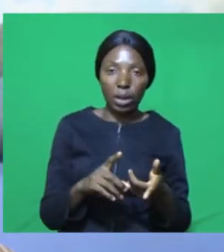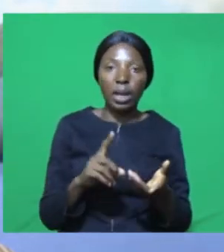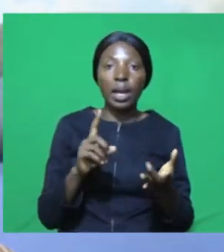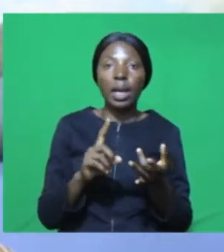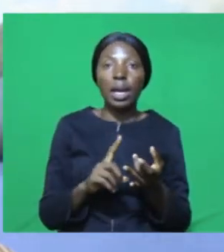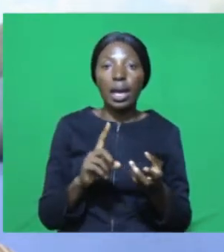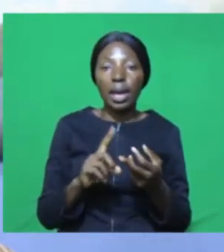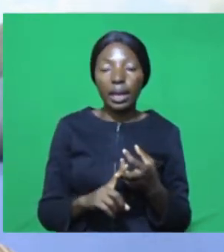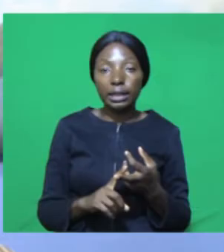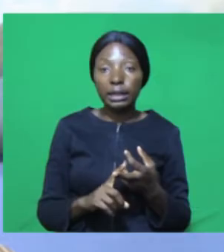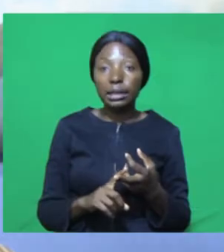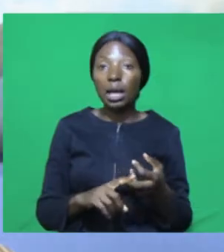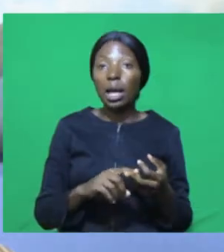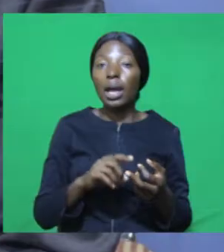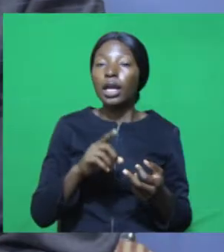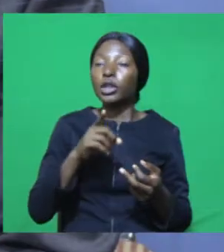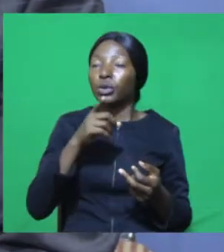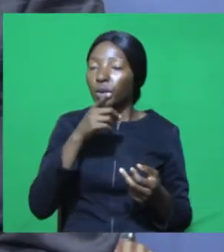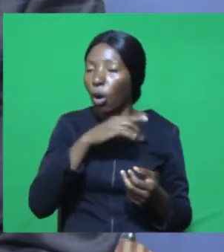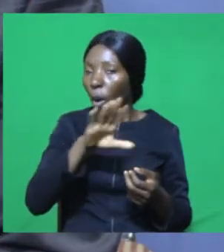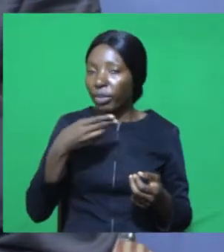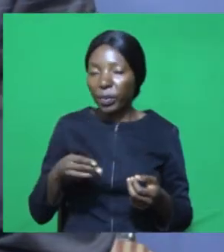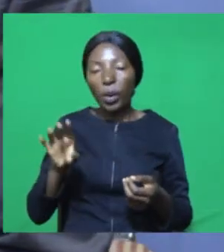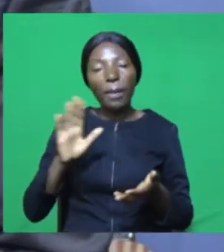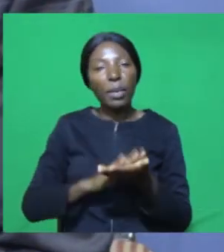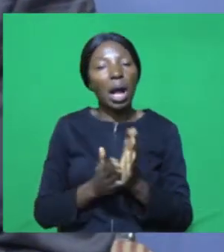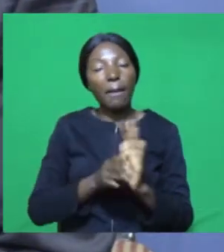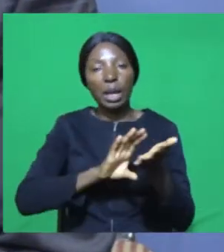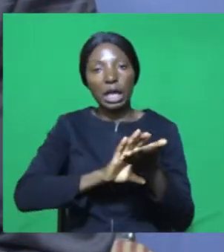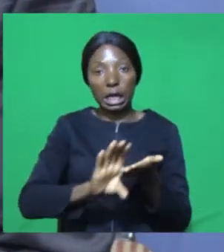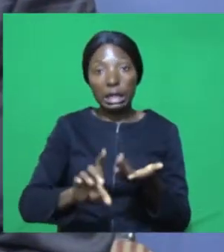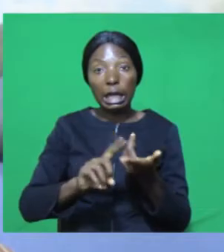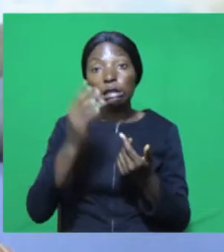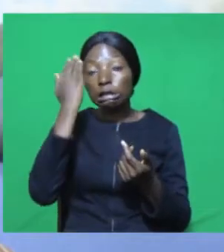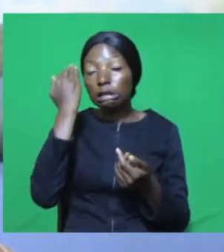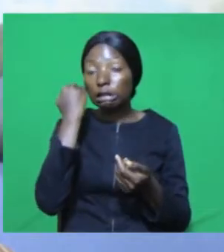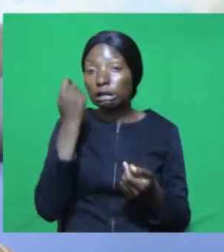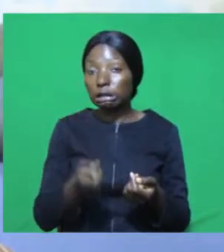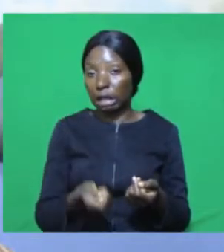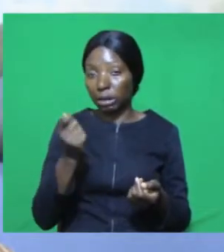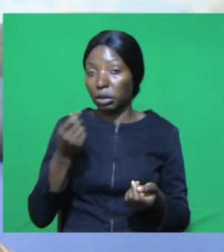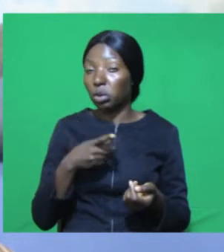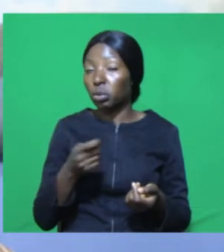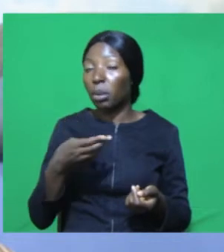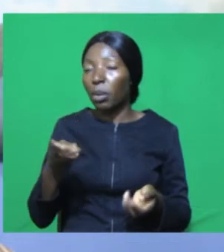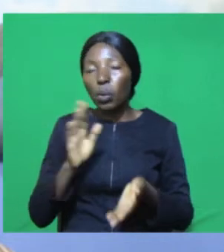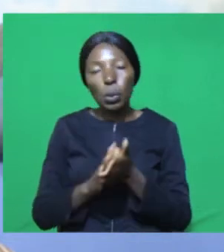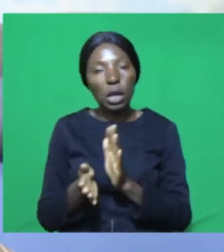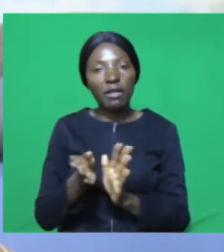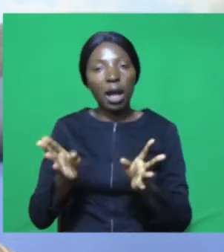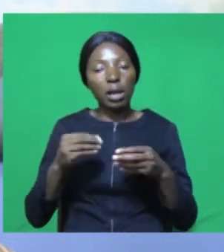kwakuti mutendi asara achena nekusingaperi. Right. Nerutongo kune varamba.